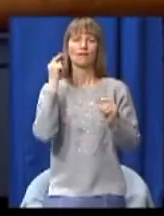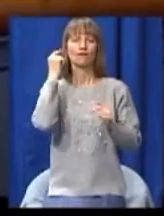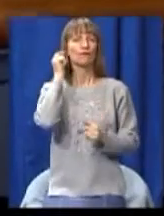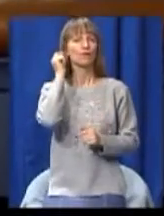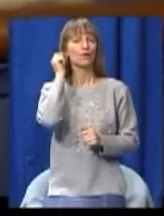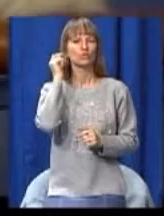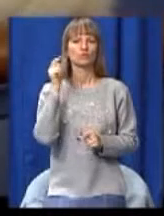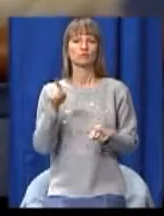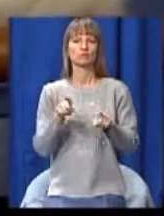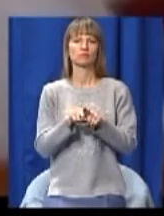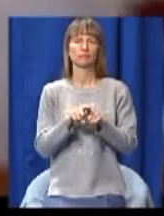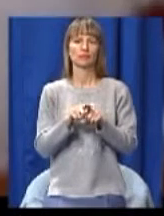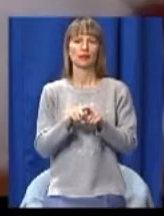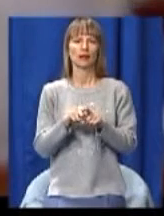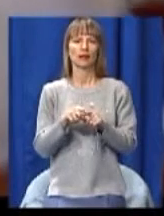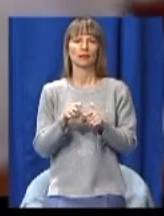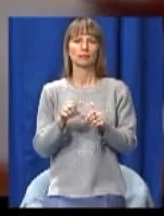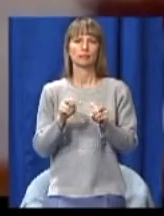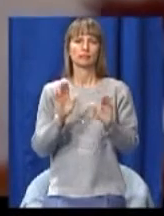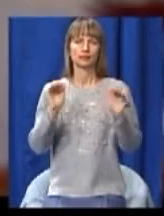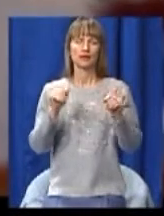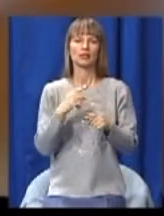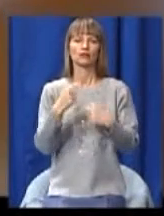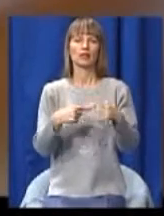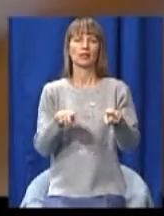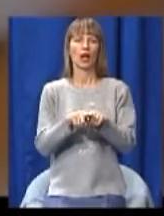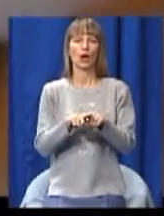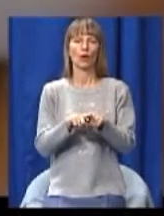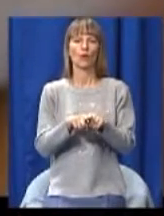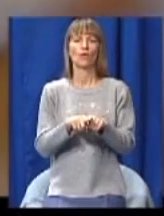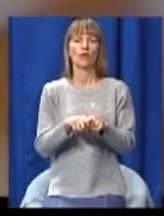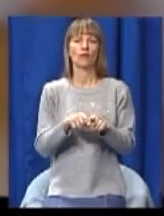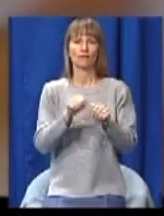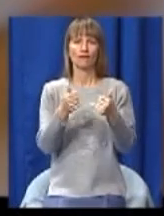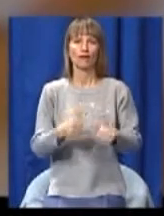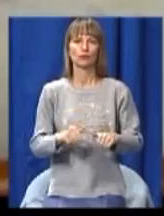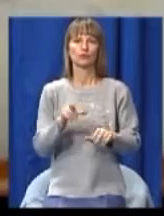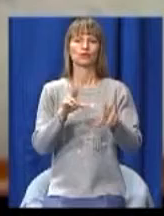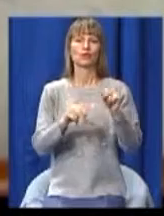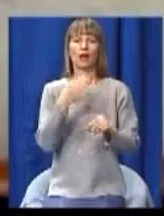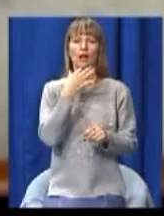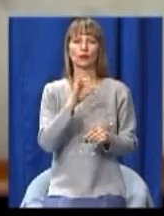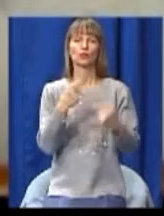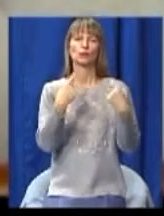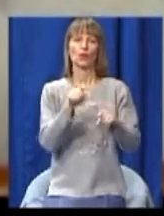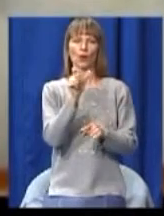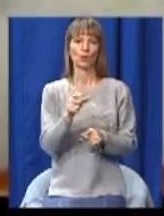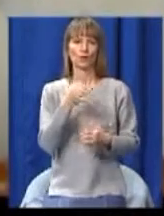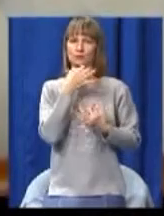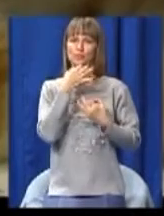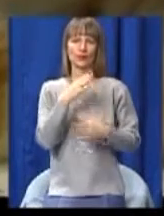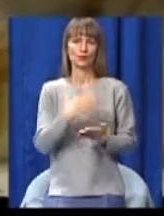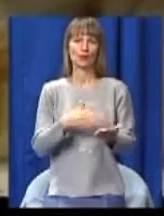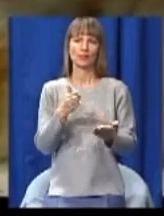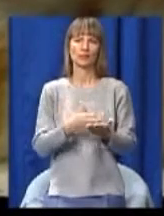ніби прилипли до голови. Через таку унікальну рису одні вважають шотландця красунчиком, іншим же він абсолютно не до